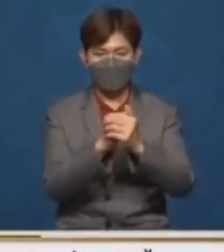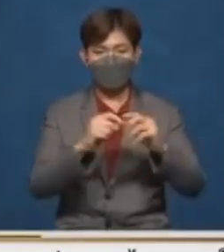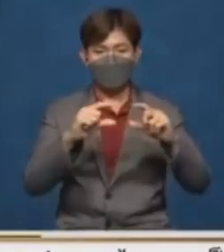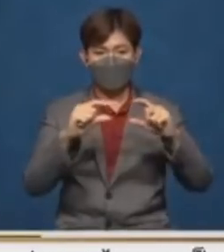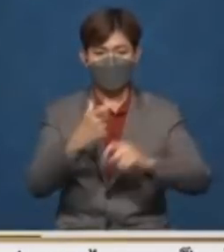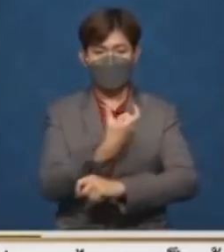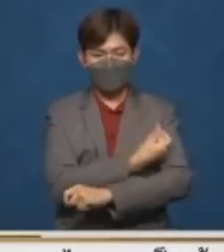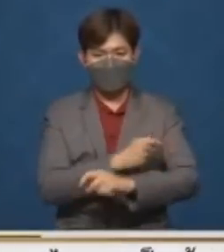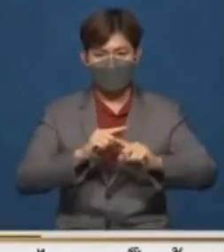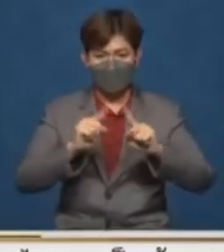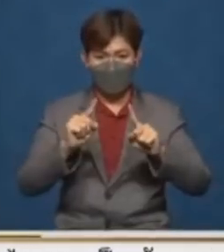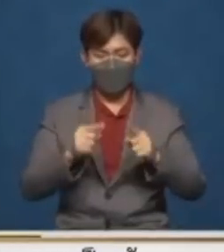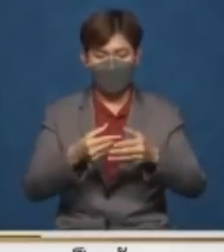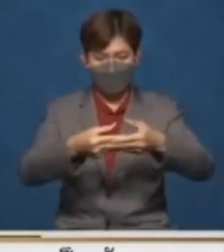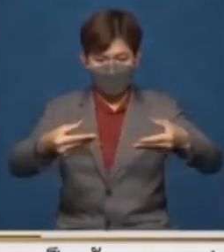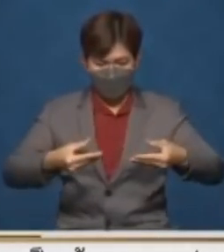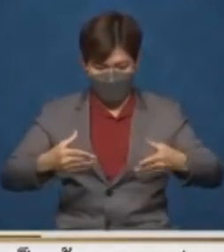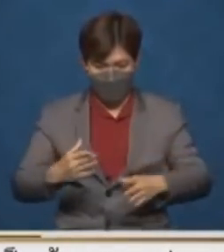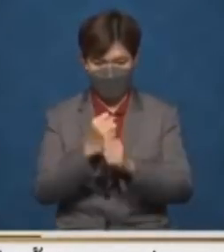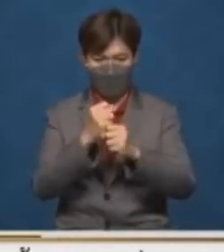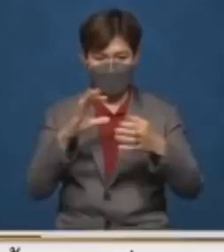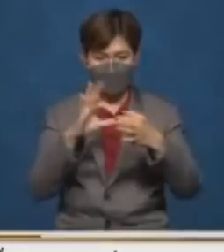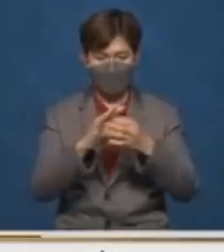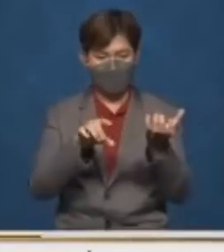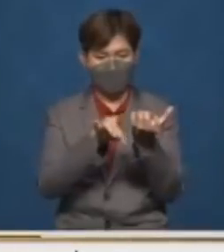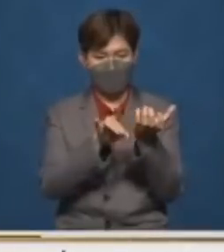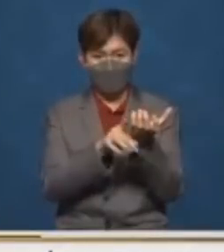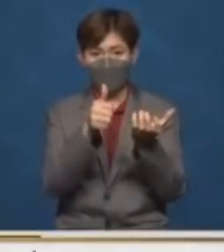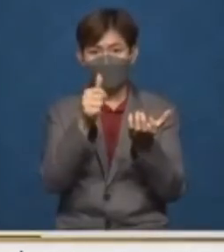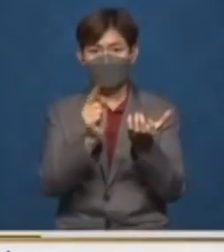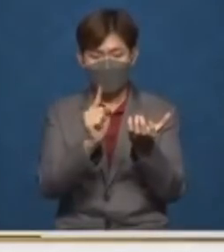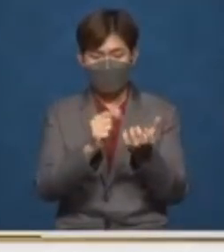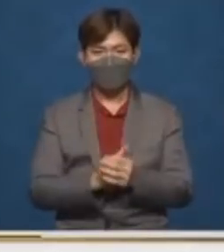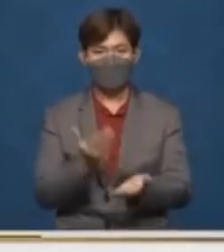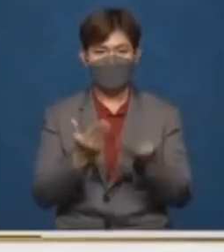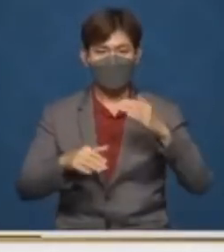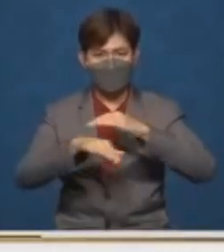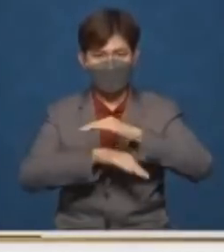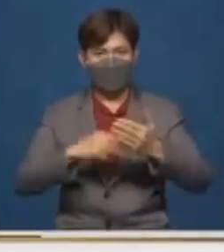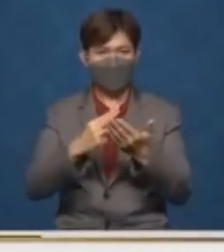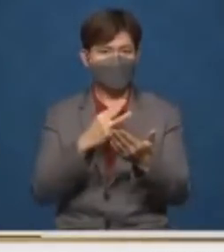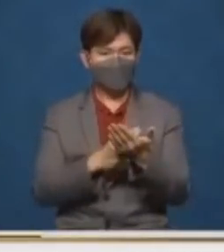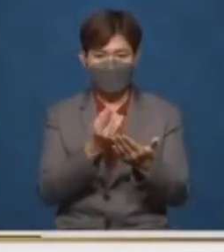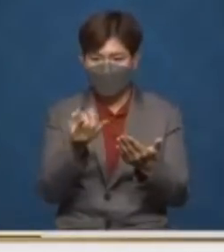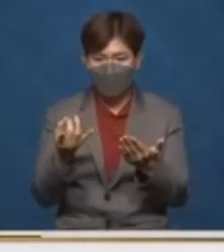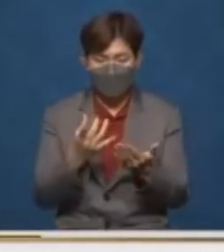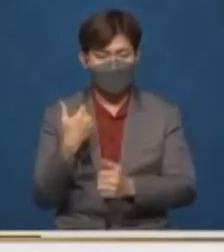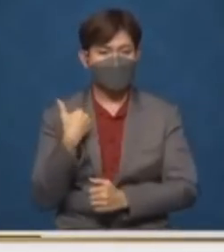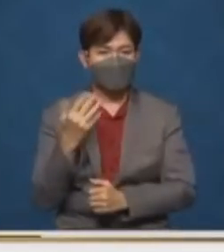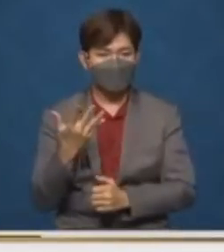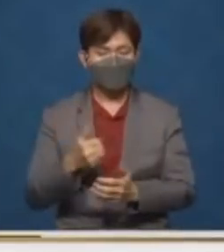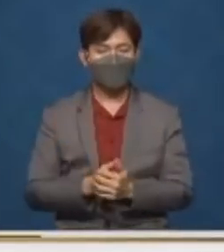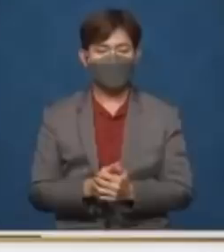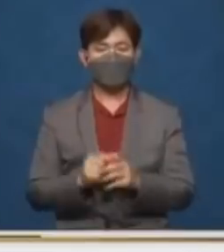ราะคุภาพัคซีน étaientอย่ใดไม่เคยมีหากฐานทางวิชาการก่อนหน้านี้ก่อน